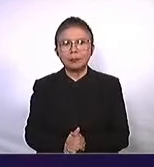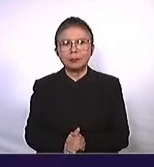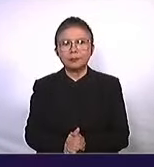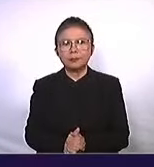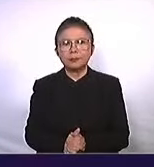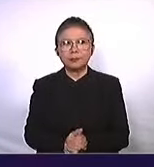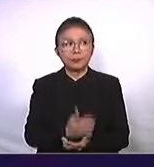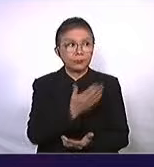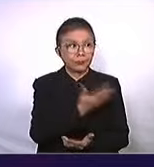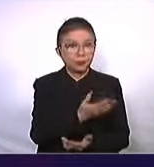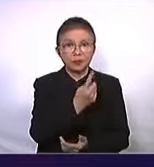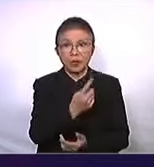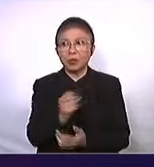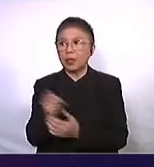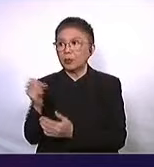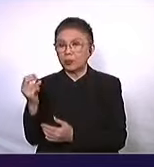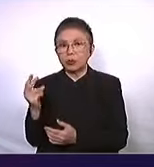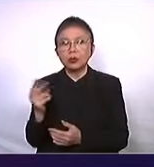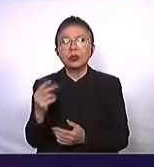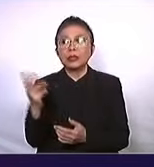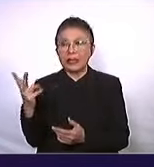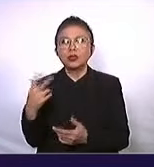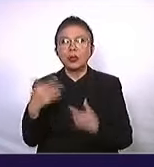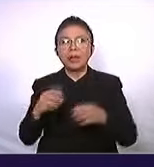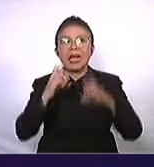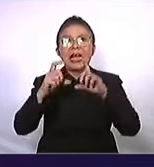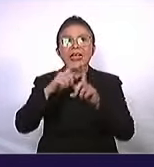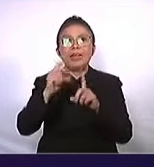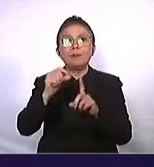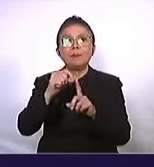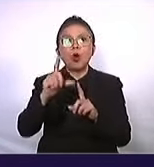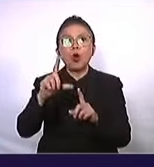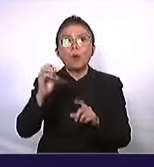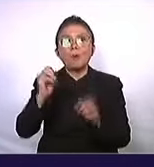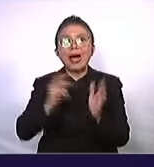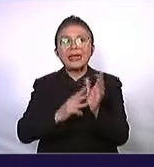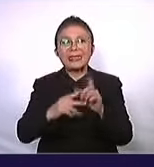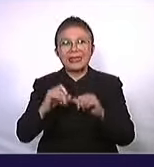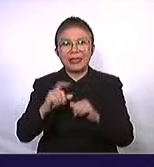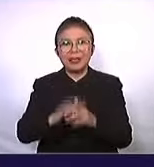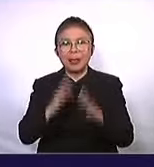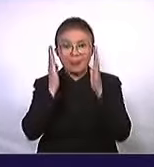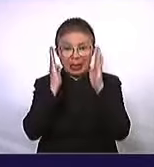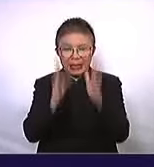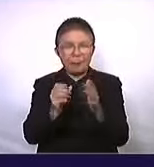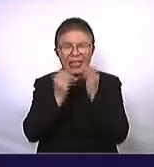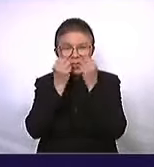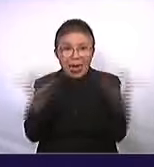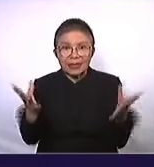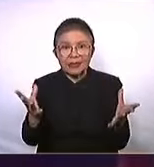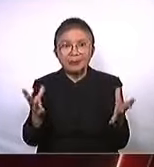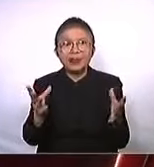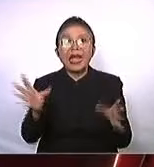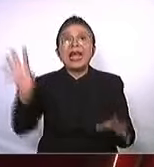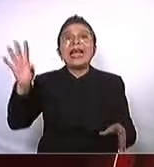nomor 1 dan 3 sudah bicara masalah diplomasi. Saya akan memberikan solusi yang konkret aja, paling konkret.